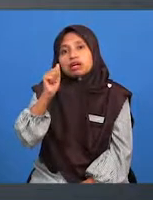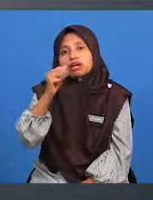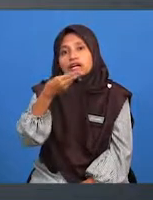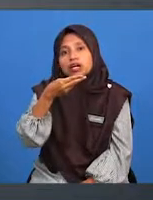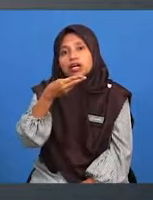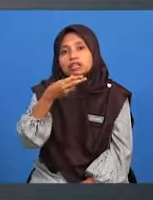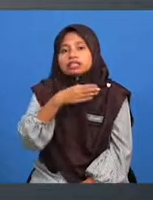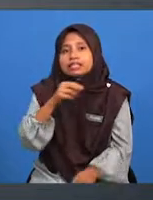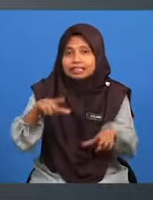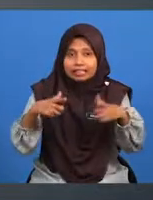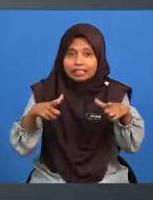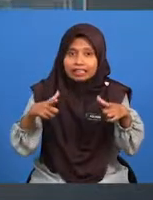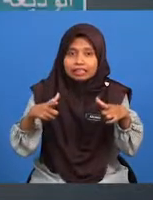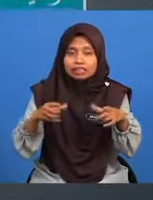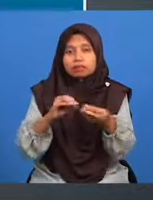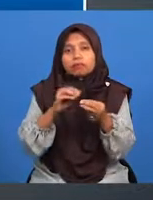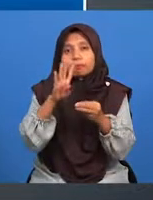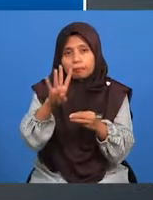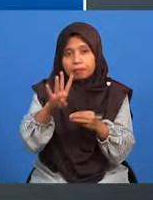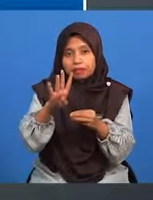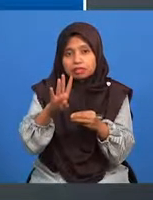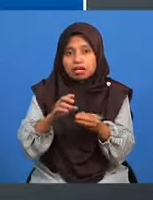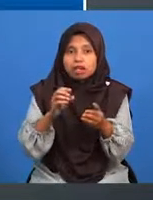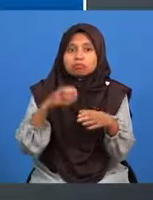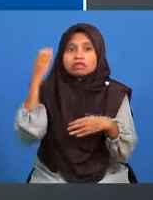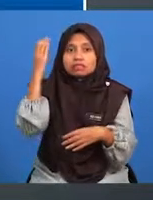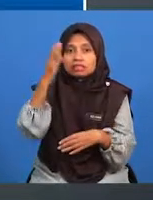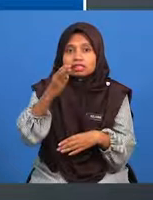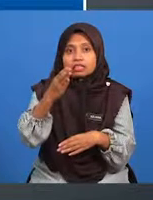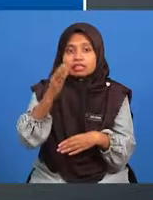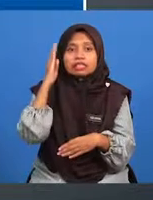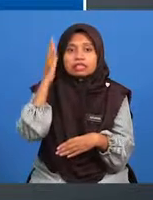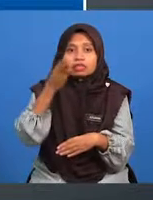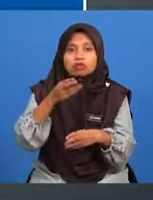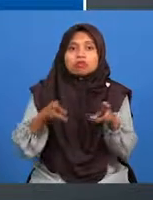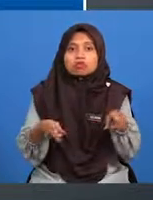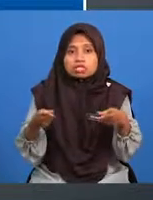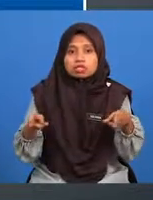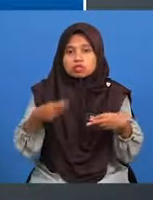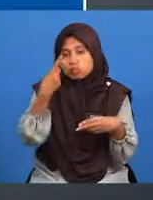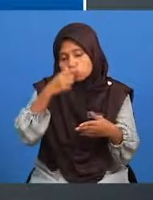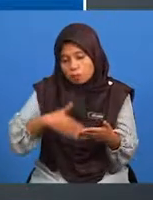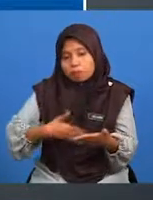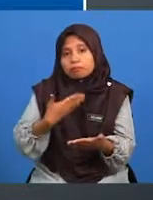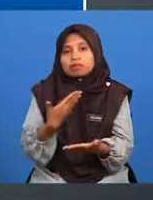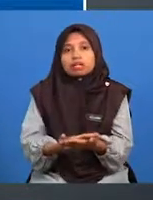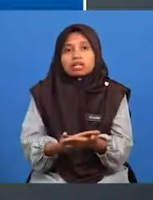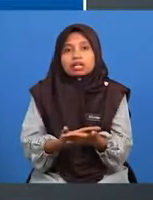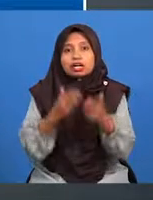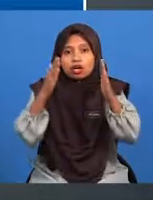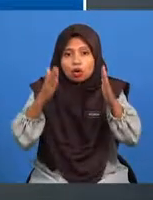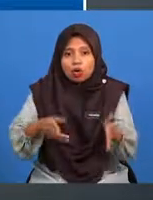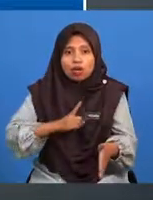dan Al-Qardu. Dan keempat, mencadangkan usaha-usaha untuk melahirkan umat